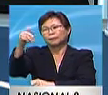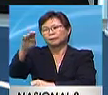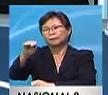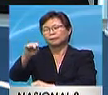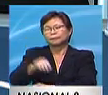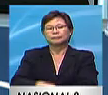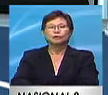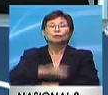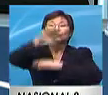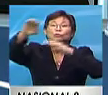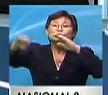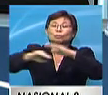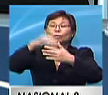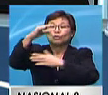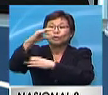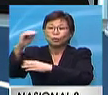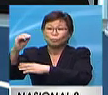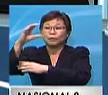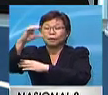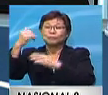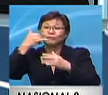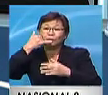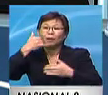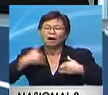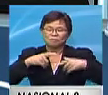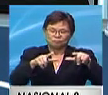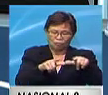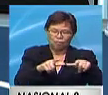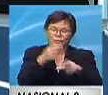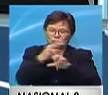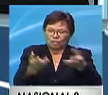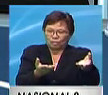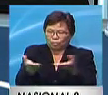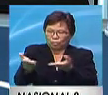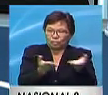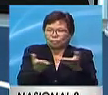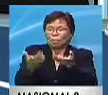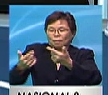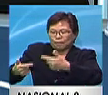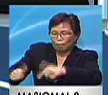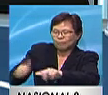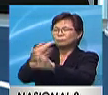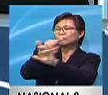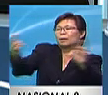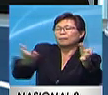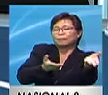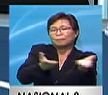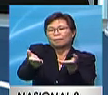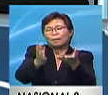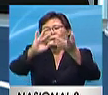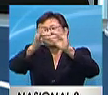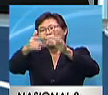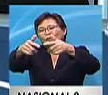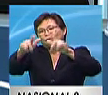Ibrahim semua Syarikat telekomunikasi yang memiliki lesen penyedia perkhidmatan rangkaian dibenar menyediakan perkhidmatan internet